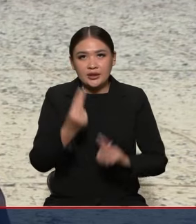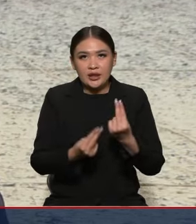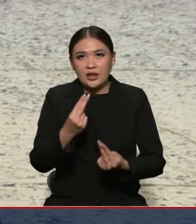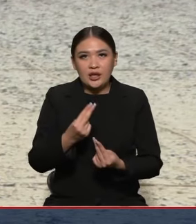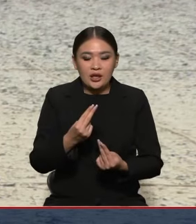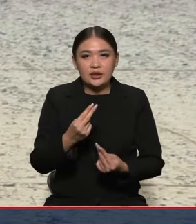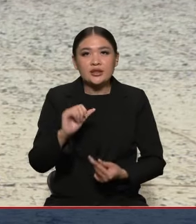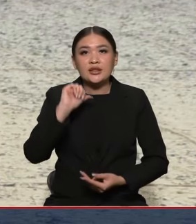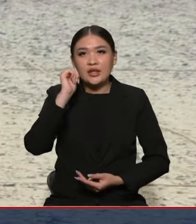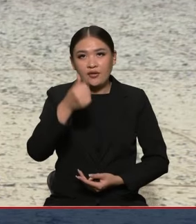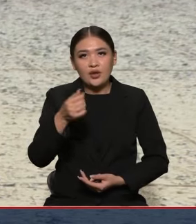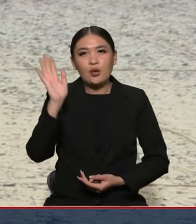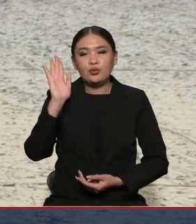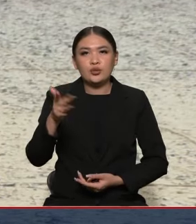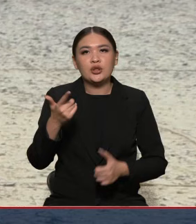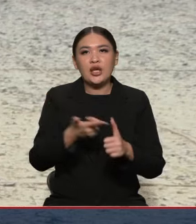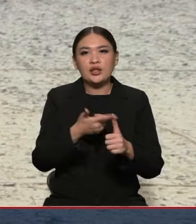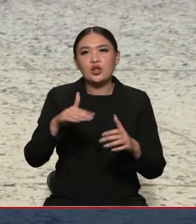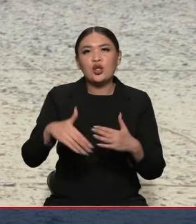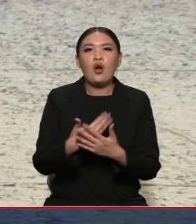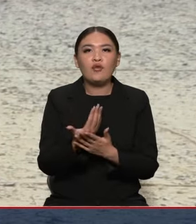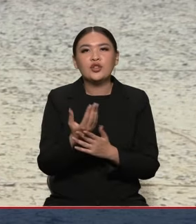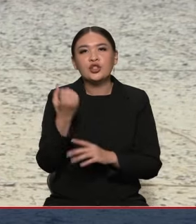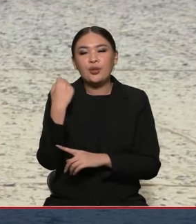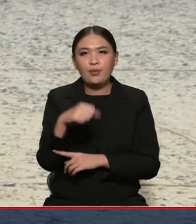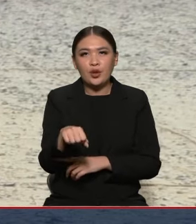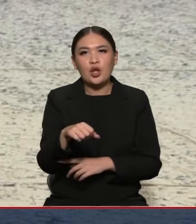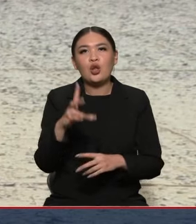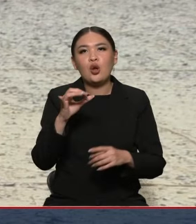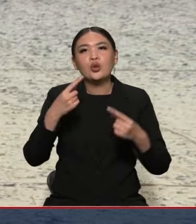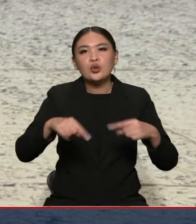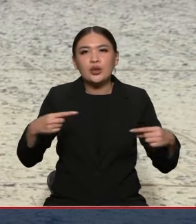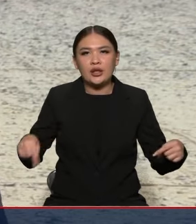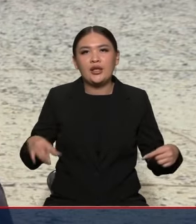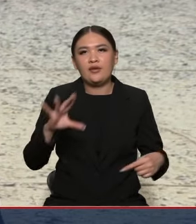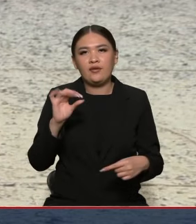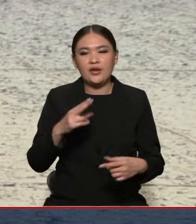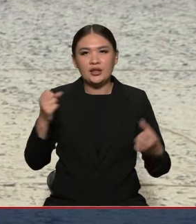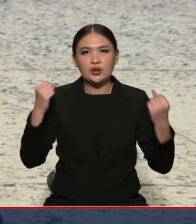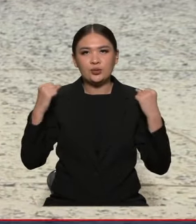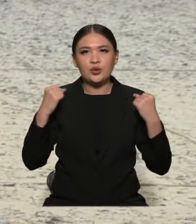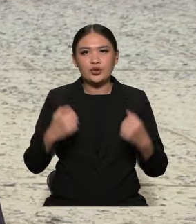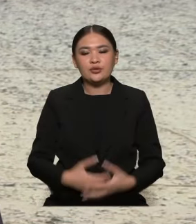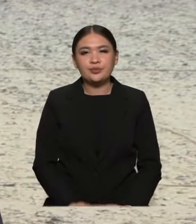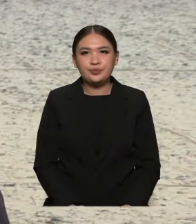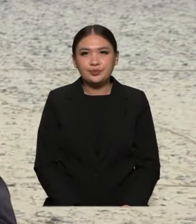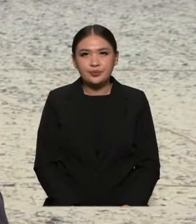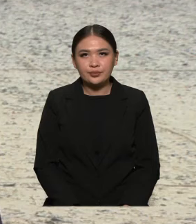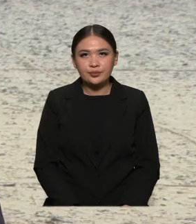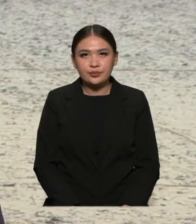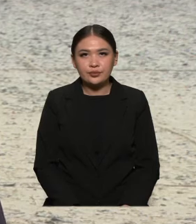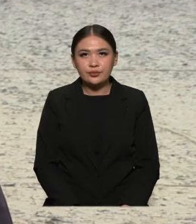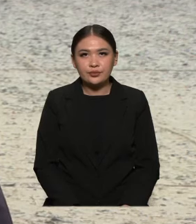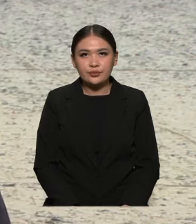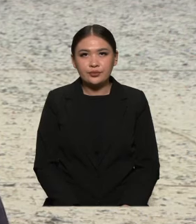кочевников. Завтра станут известны имена новых чемпионов, но уже в других видах спорта. Илья Кудряков, Толеген Бенсибаев,